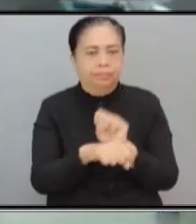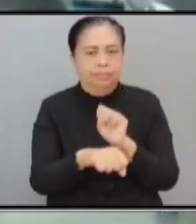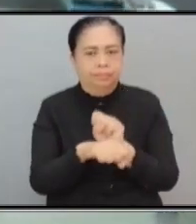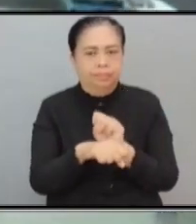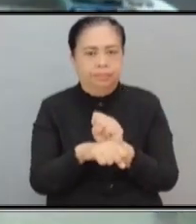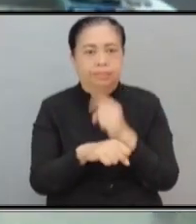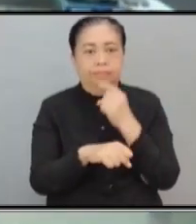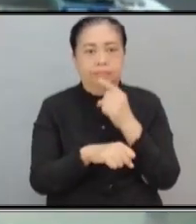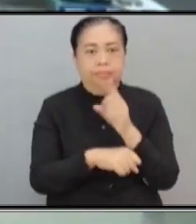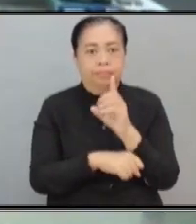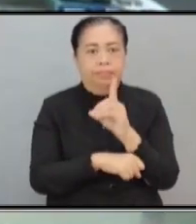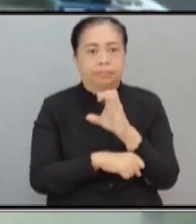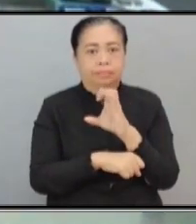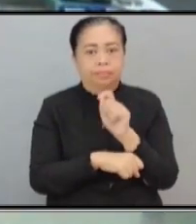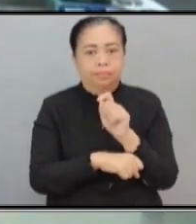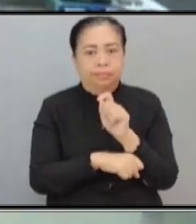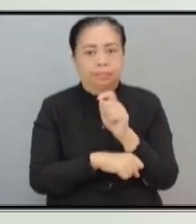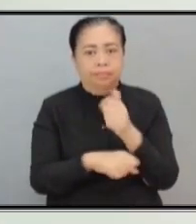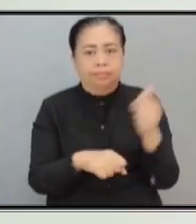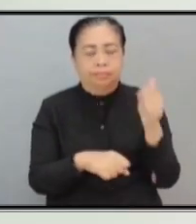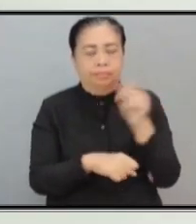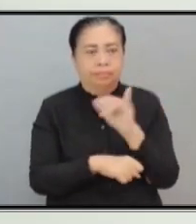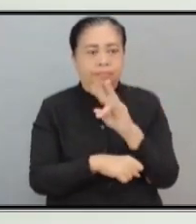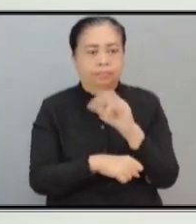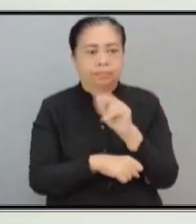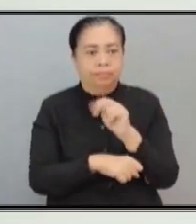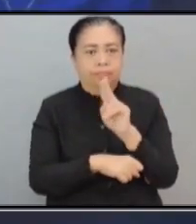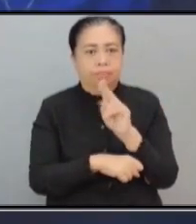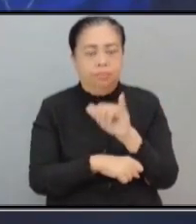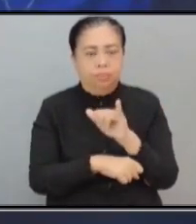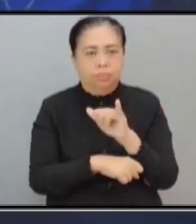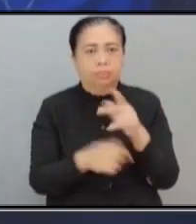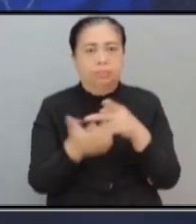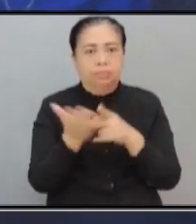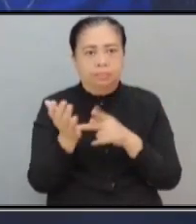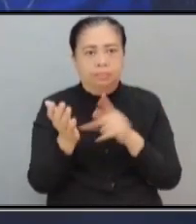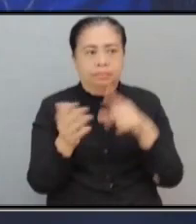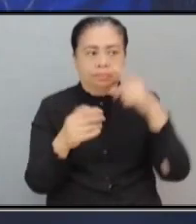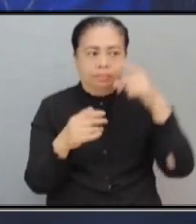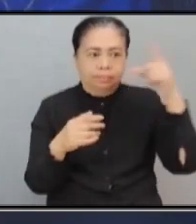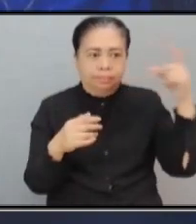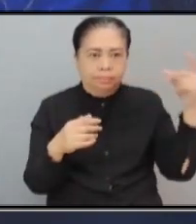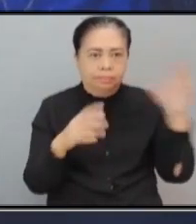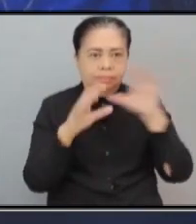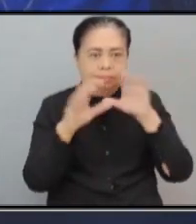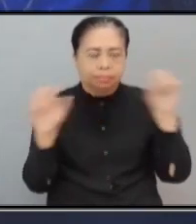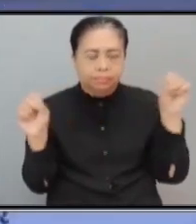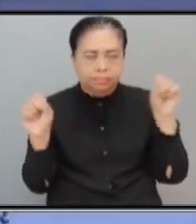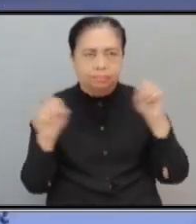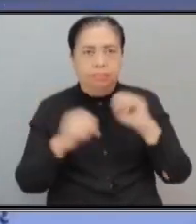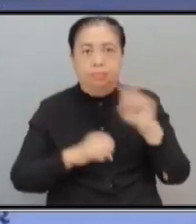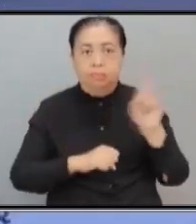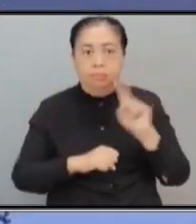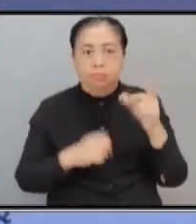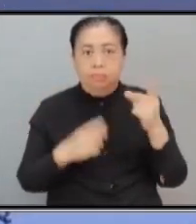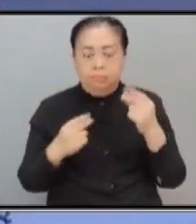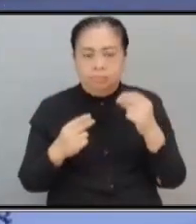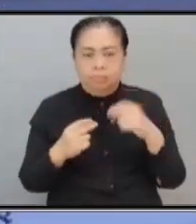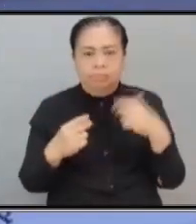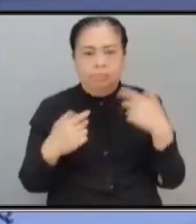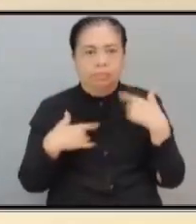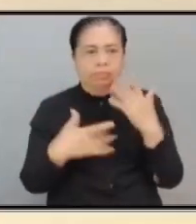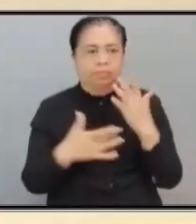John Uy, bahagi ito ng pangarap ni Pangulong Ferdinand R. Marcos Jr. na digitalization ng bansa kung saan target